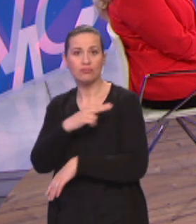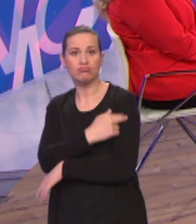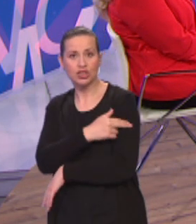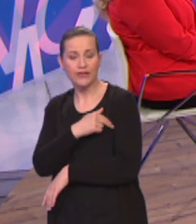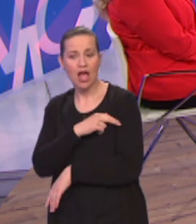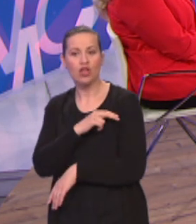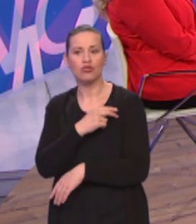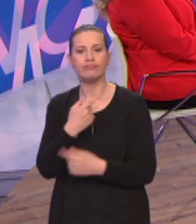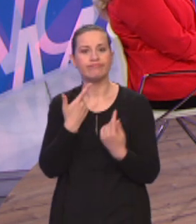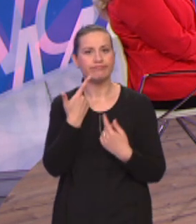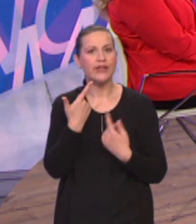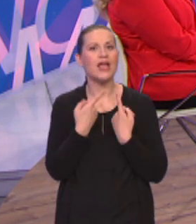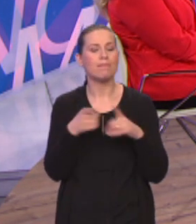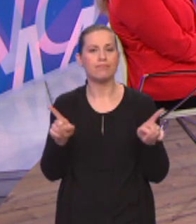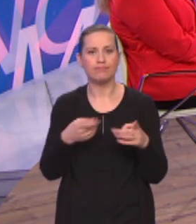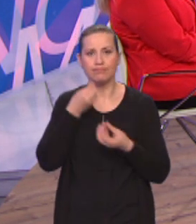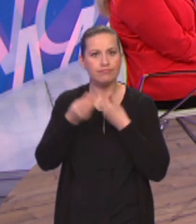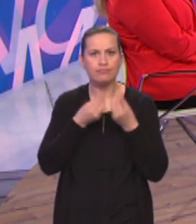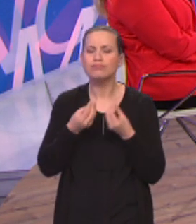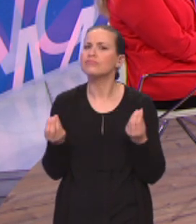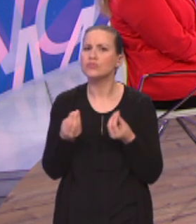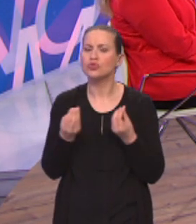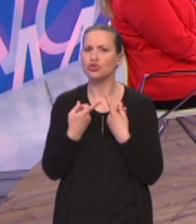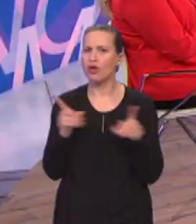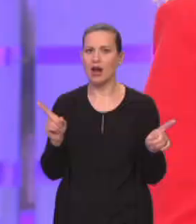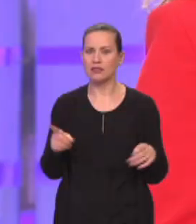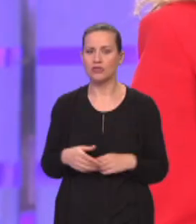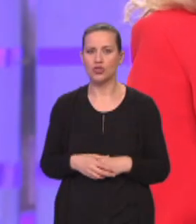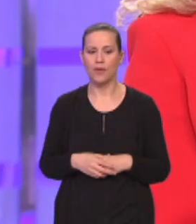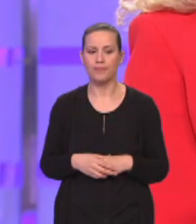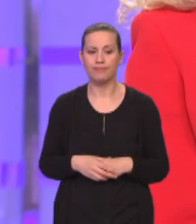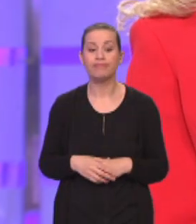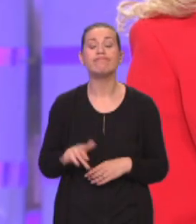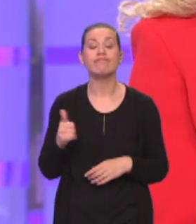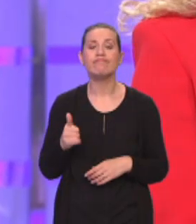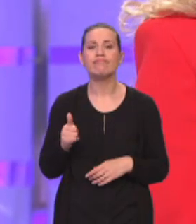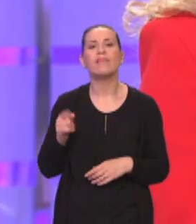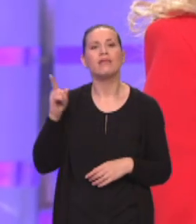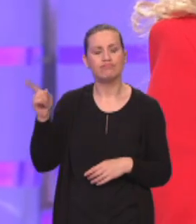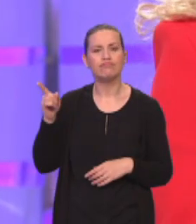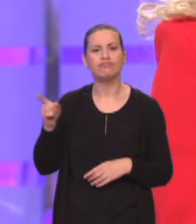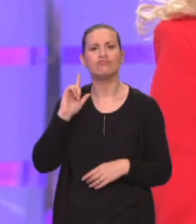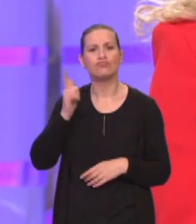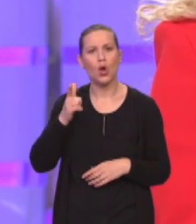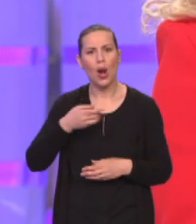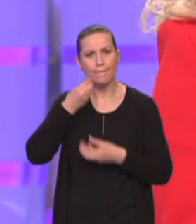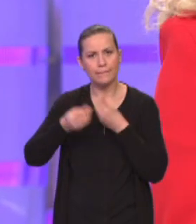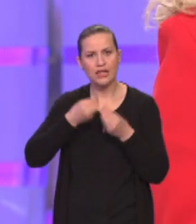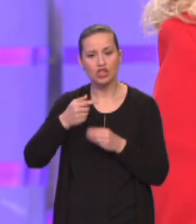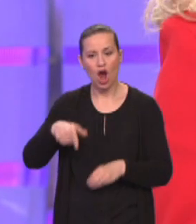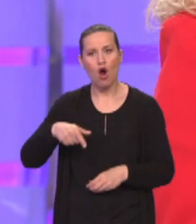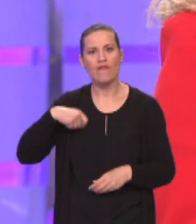druga priča. Evo da čujem malo u čemu je drugčije. Da, definitivno to je druga priča. Ove godine ja